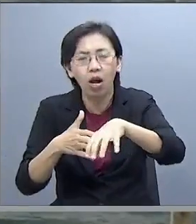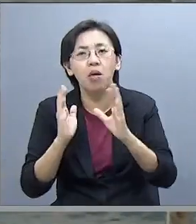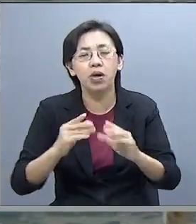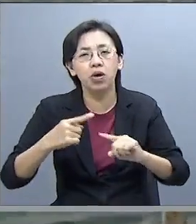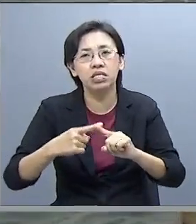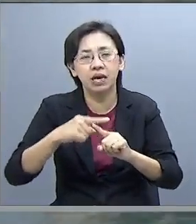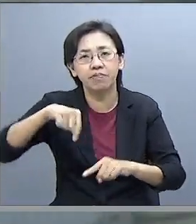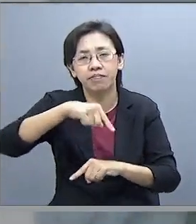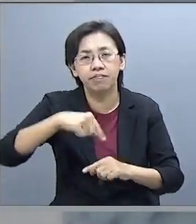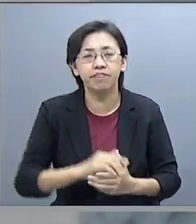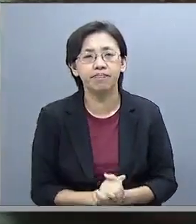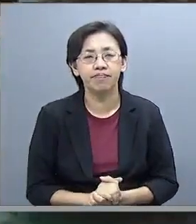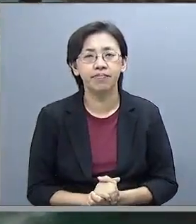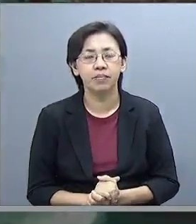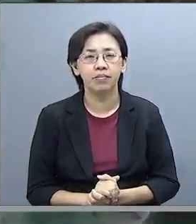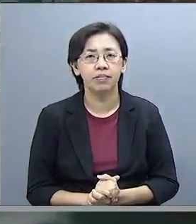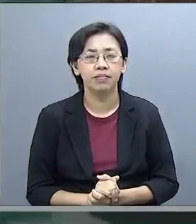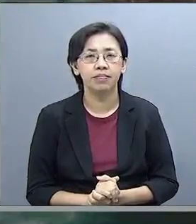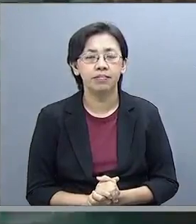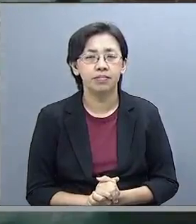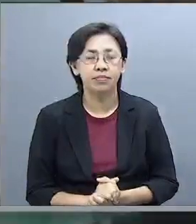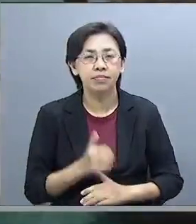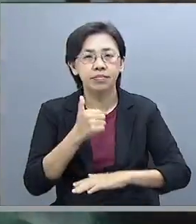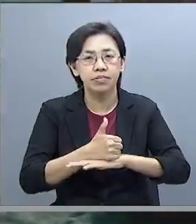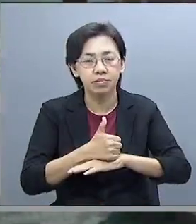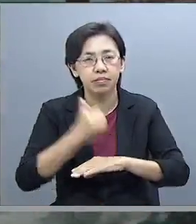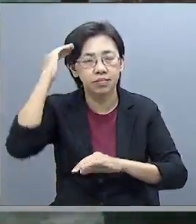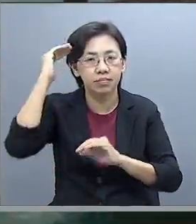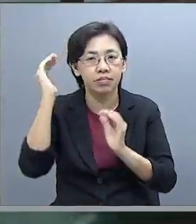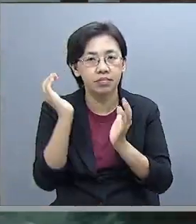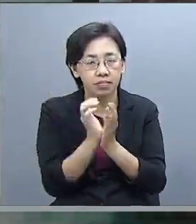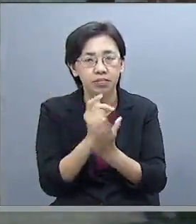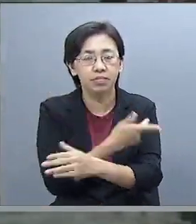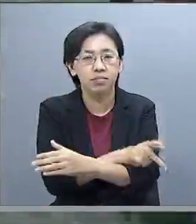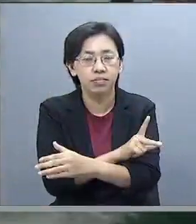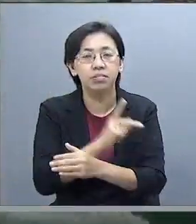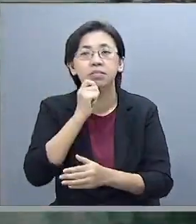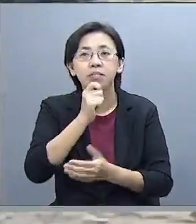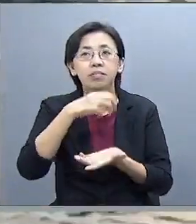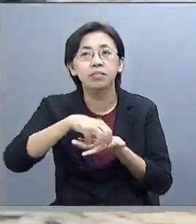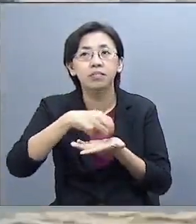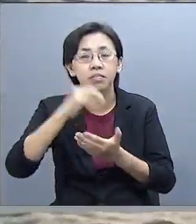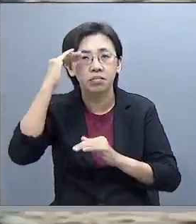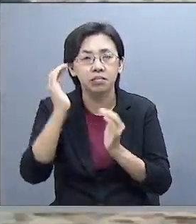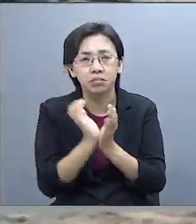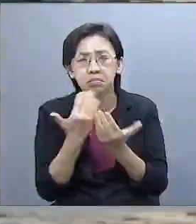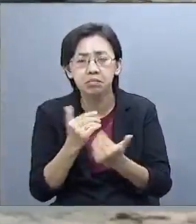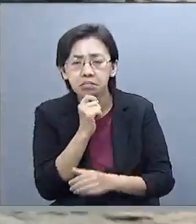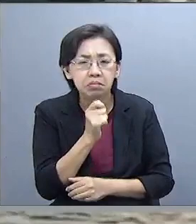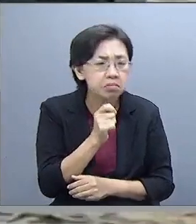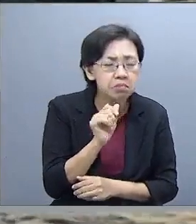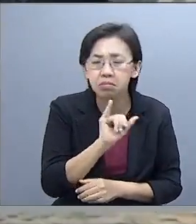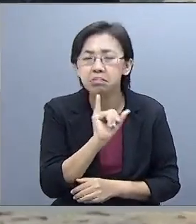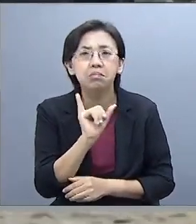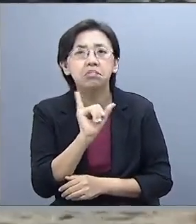ค่ะพลตำรวจตรีเสริมพันธ์สิริคงผู้บังคับการตำรวจภูธรจังหวัดภูเก็ตเปิดเผยว่าตำรวจยังไม่ได้สอบปากคำ